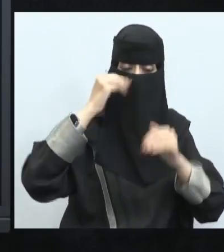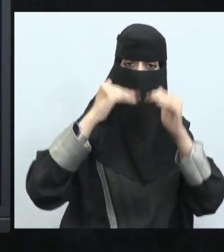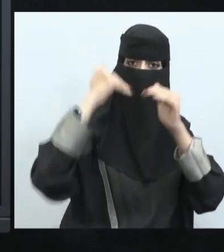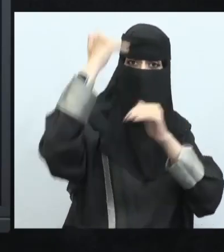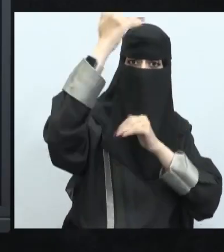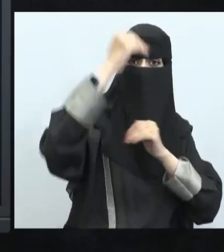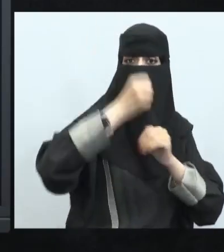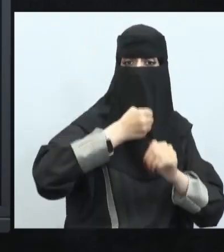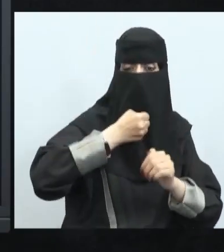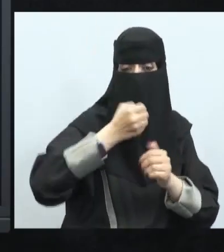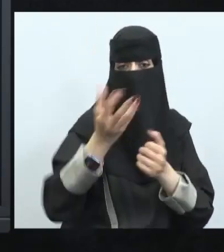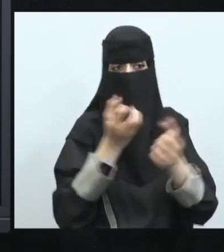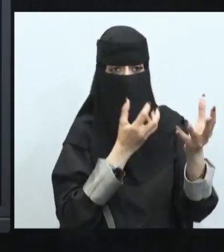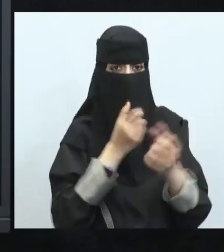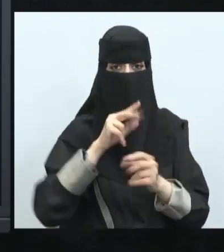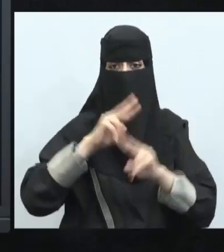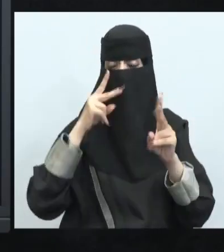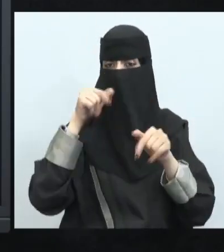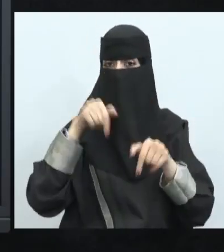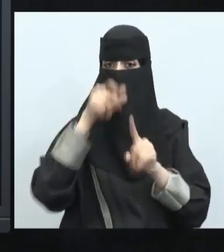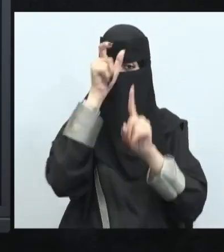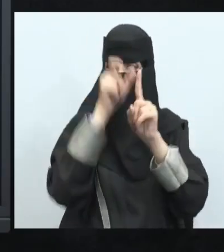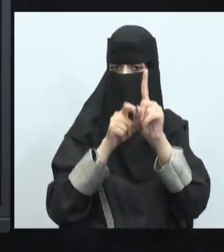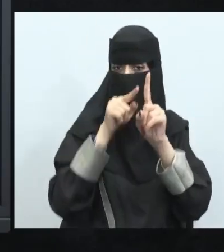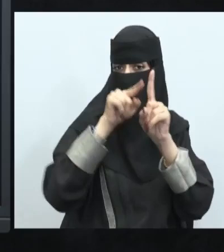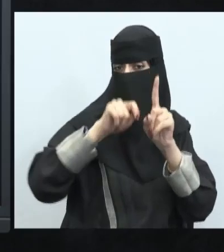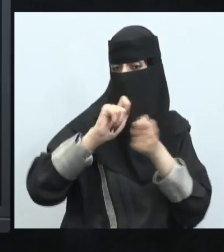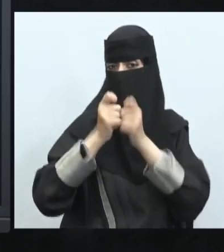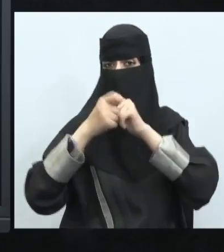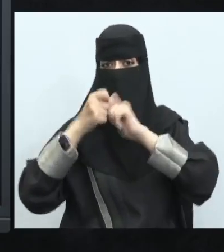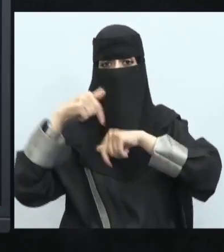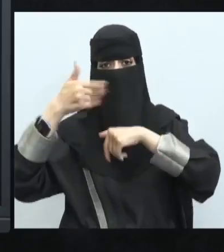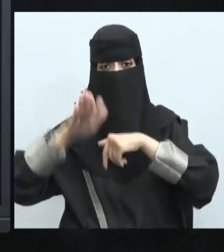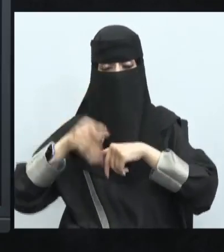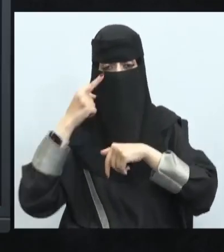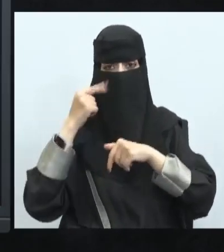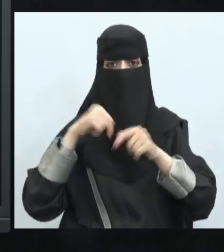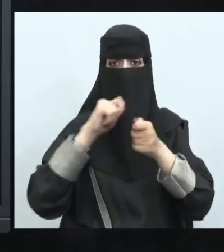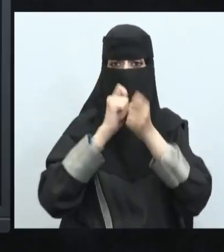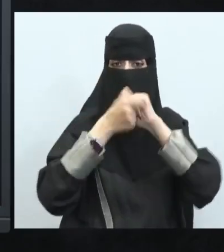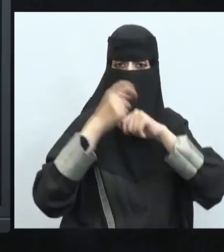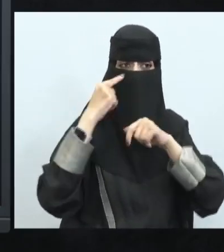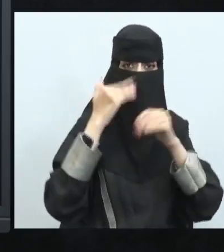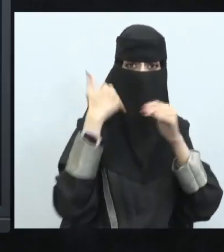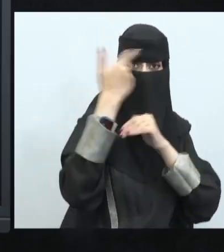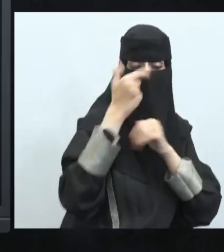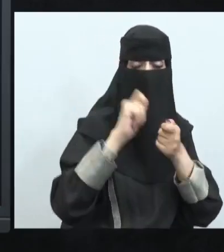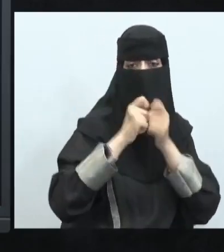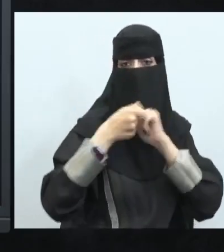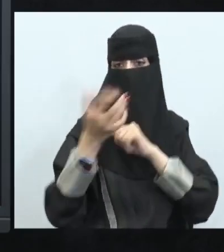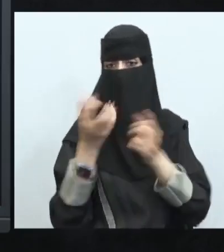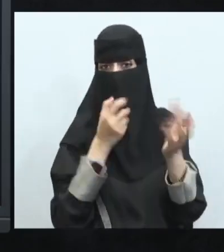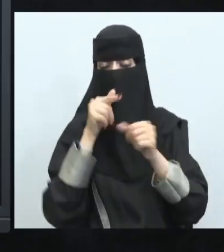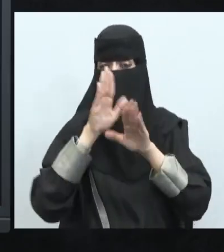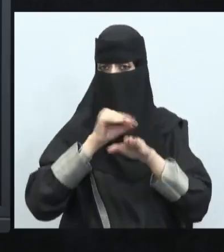يبحث عن احتياجات مختلفه اذا بطبيعه الناس هنالك تغير في الحياه تغير في الرؤيه تغير في الاحتياجات